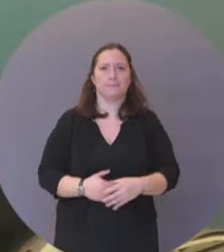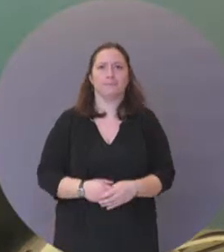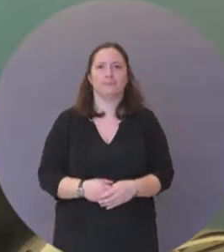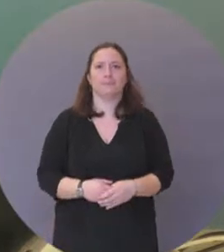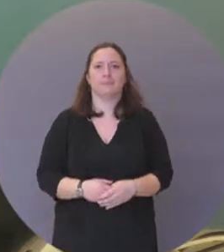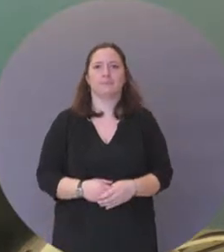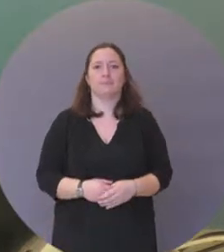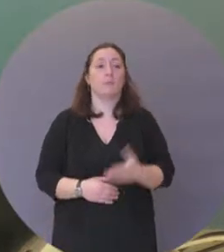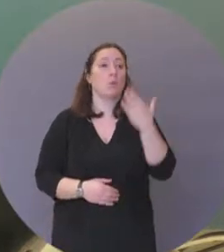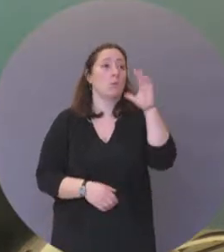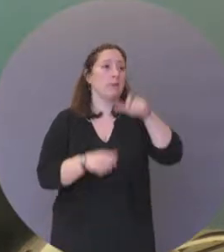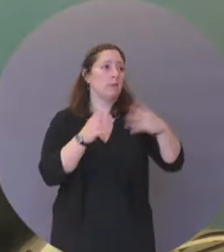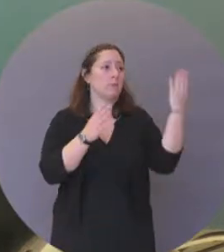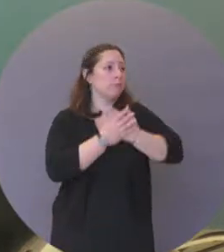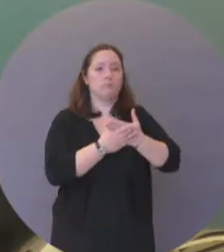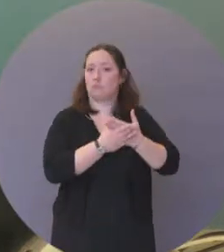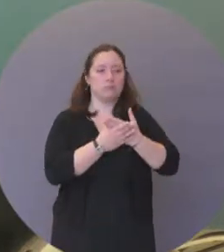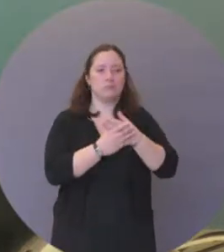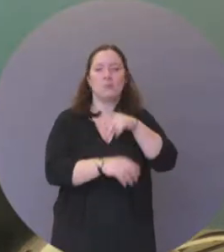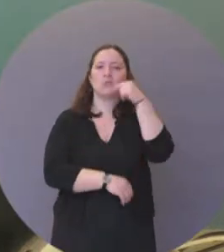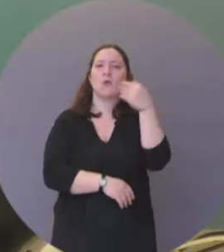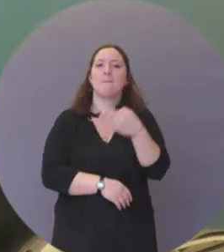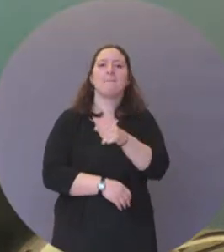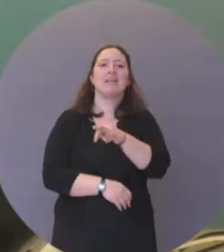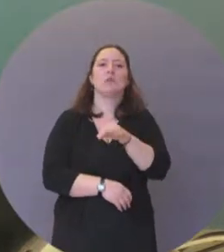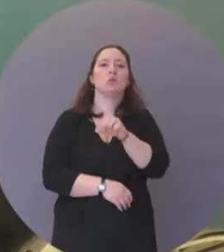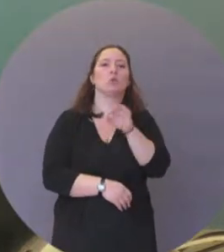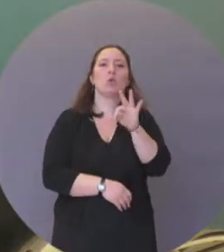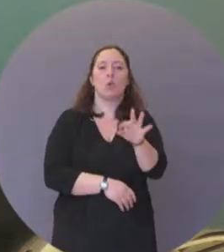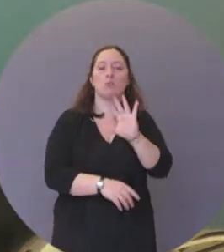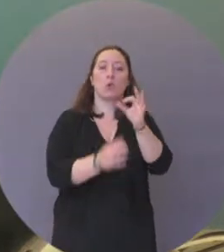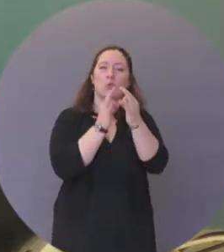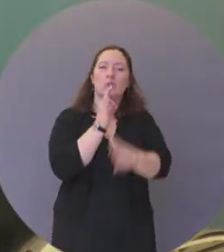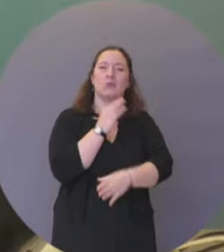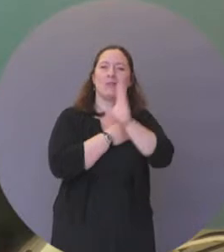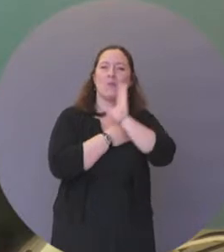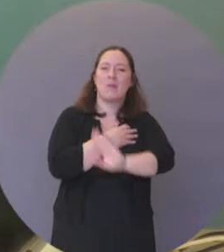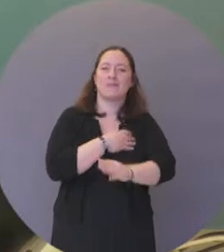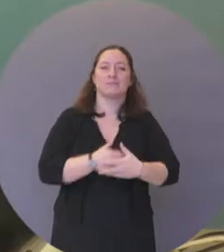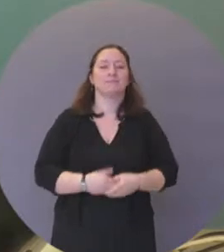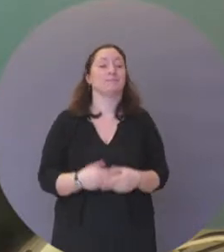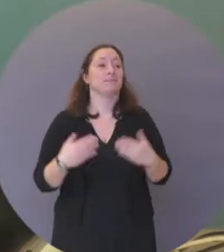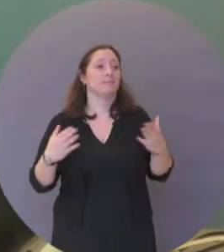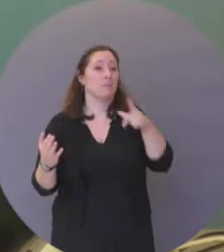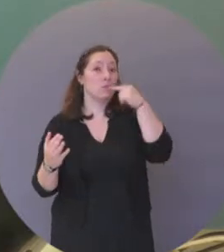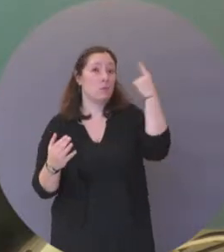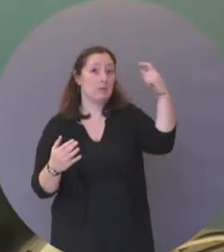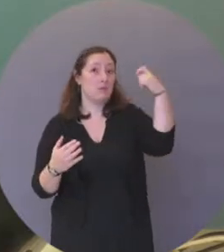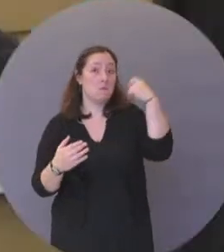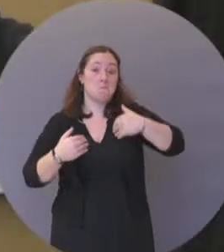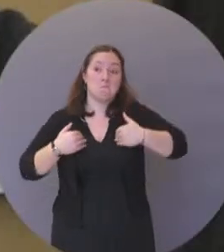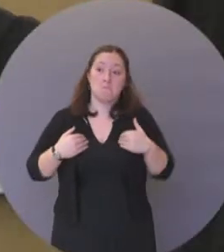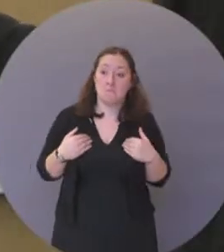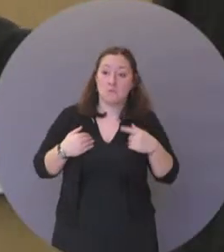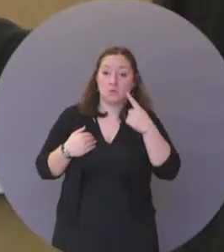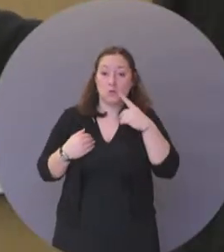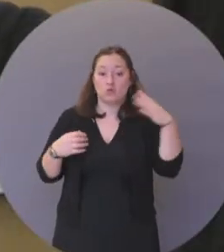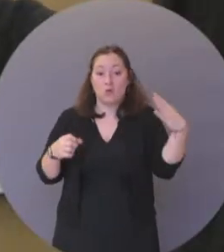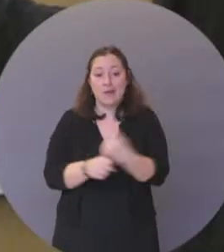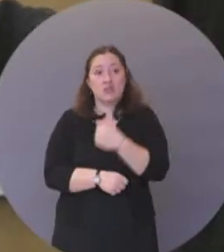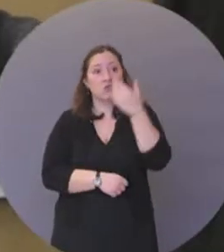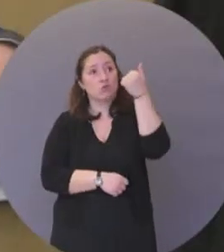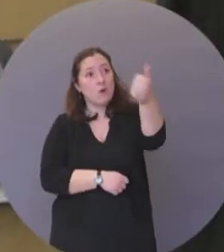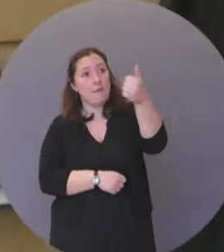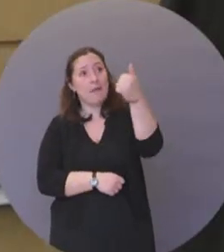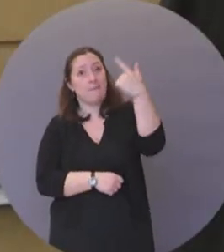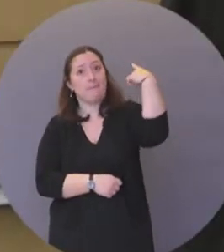monsieur métaux pour conclure s'il vous plaît monsieur le Président je m'attendais à ce que vous puissiez au moins répondre à ma question en tant